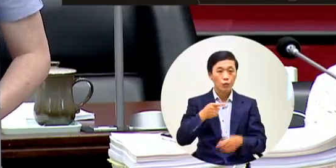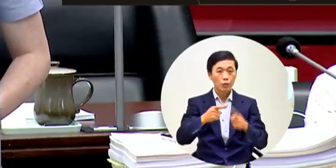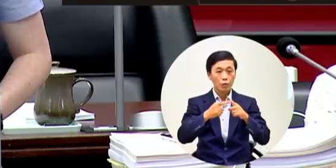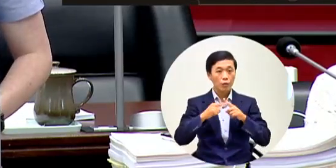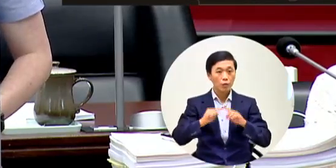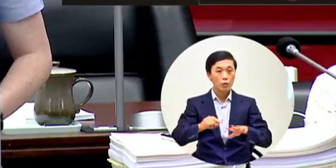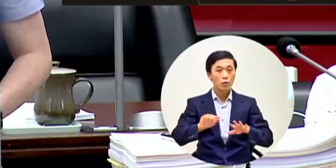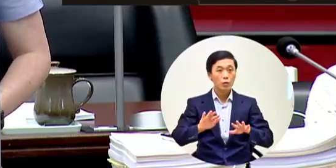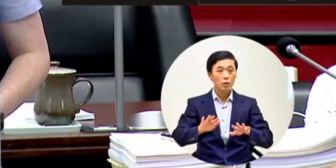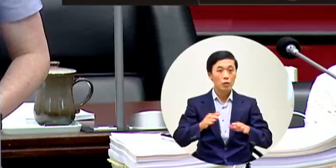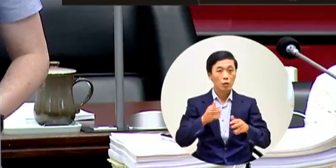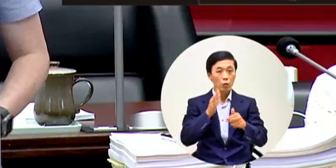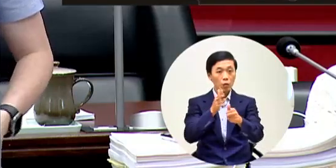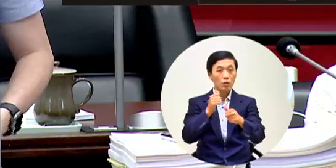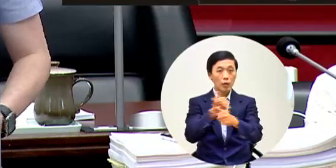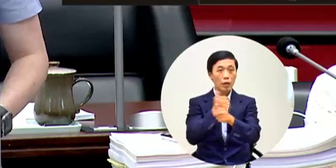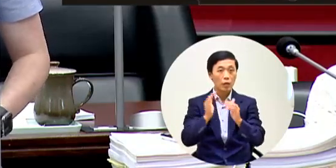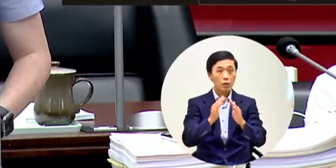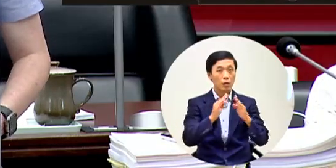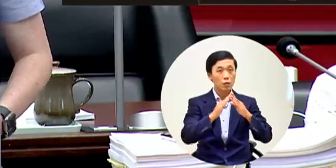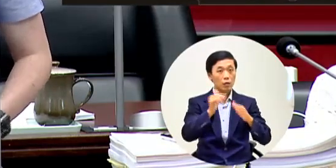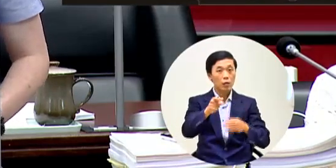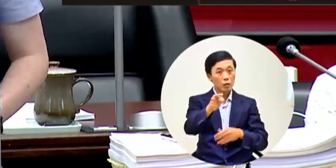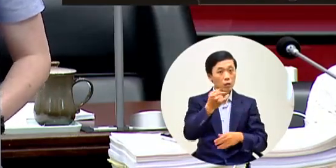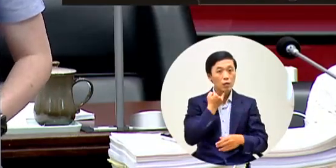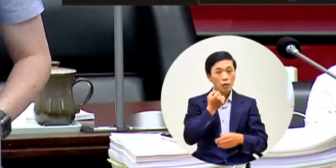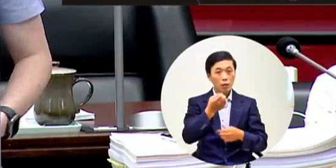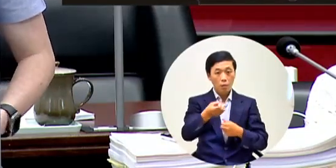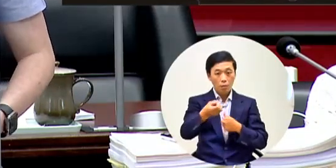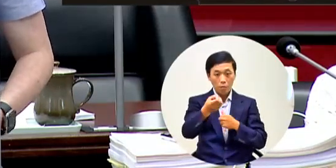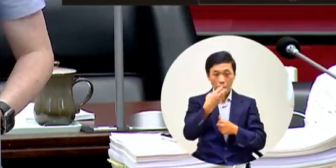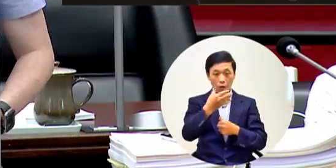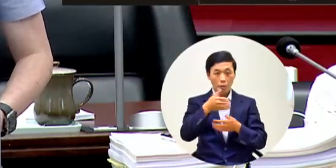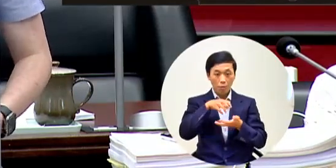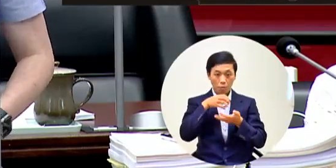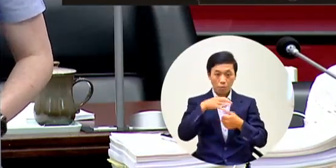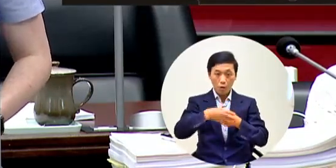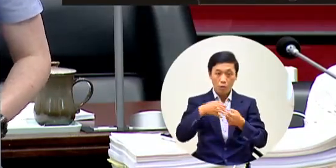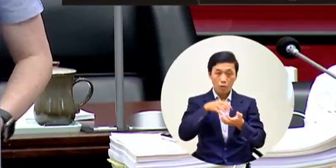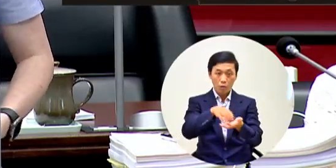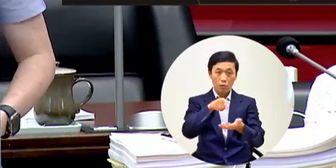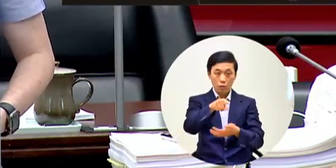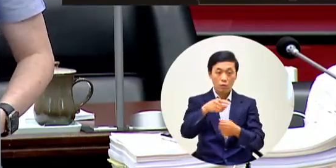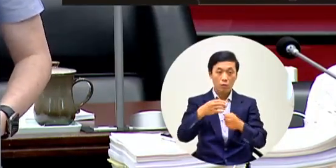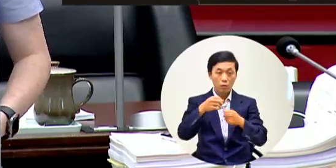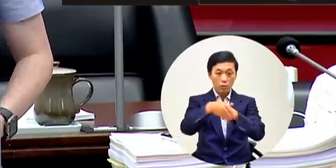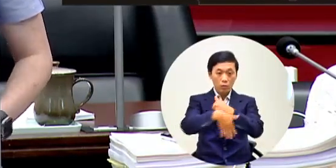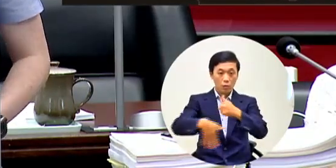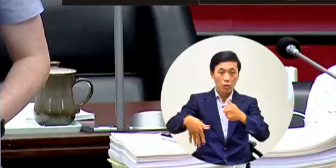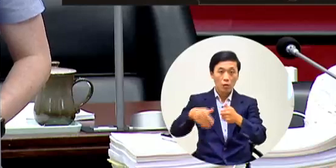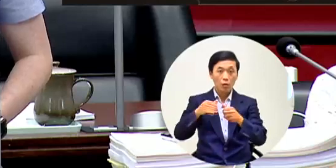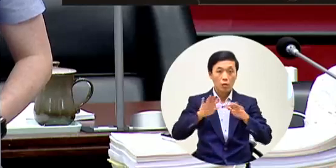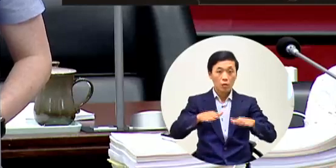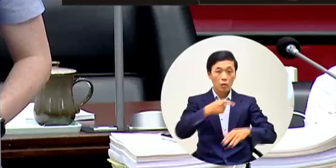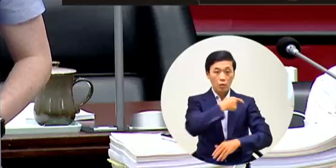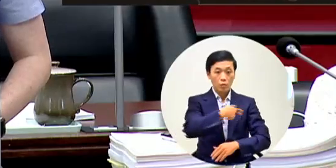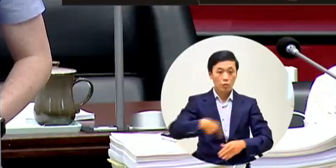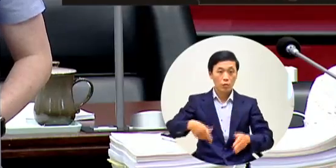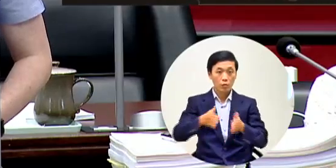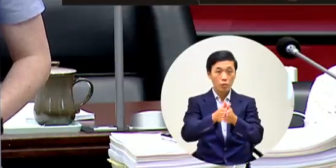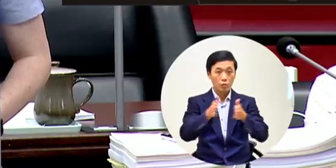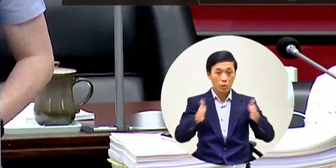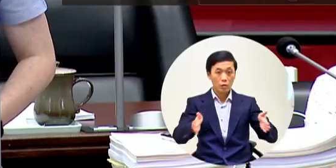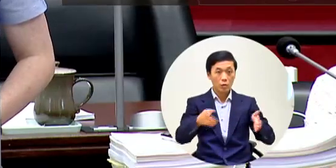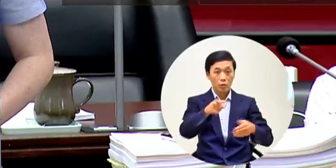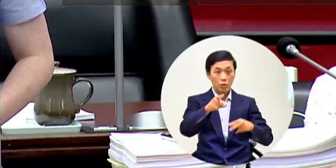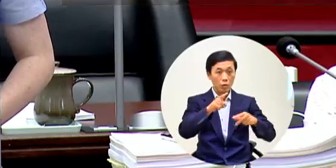来代理市长哦，来，你直接再保证一下，你的团队里面在这次的选举一定会保持最中